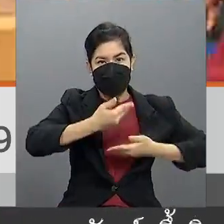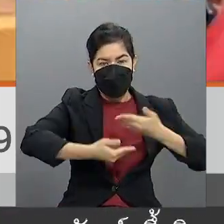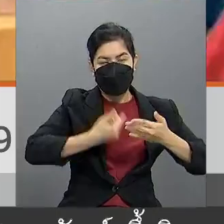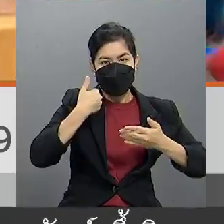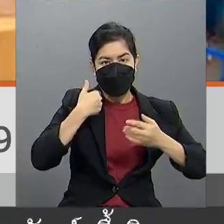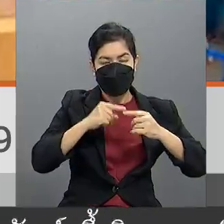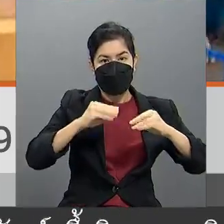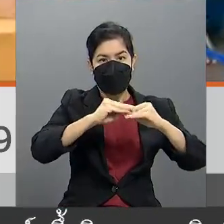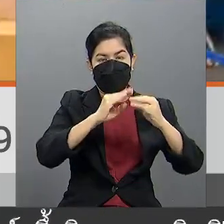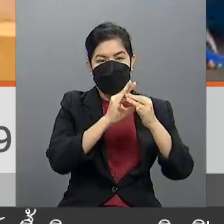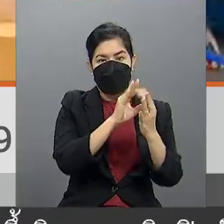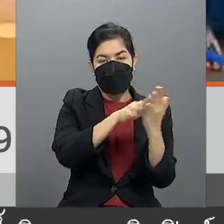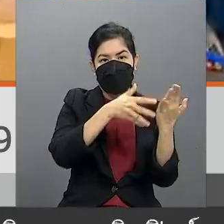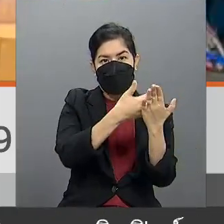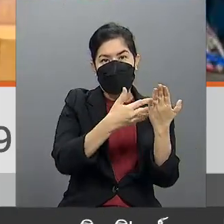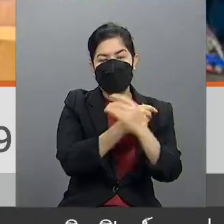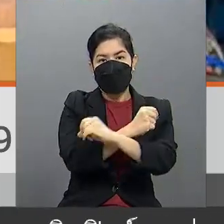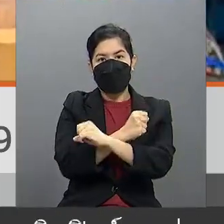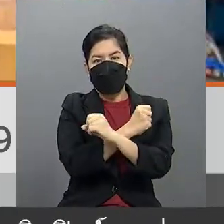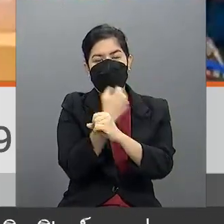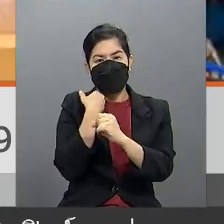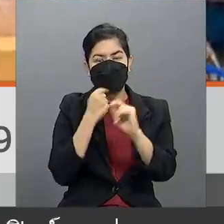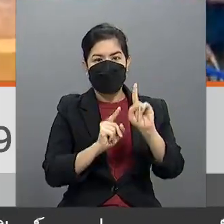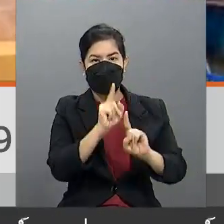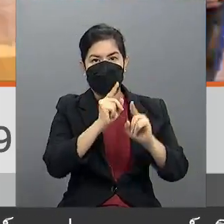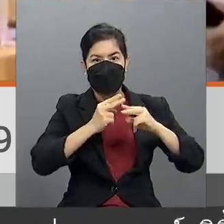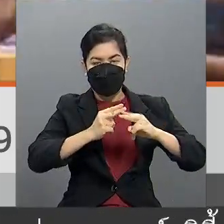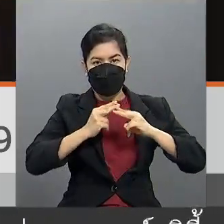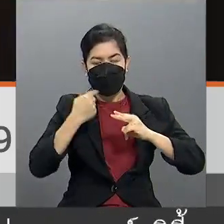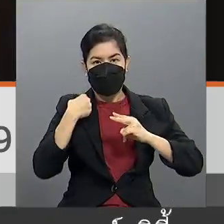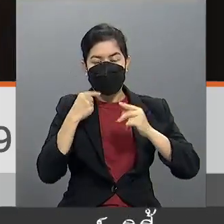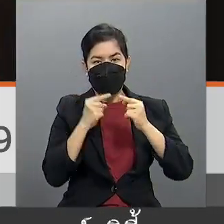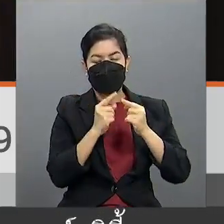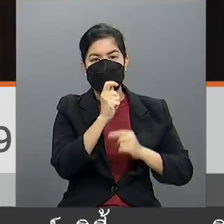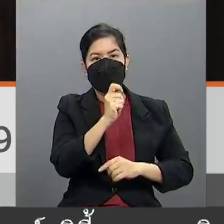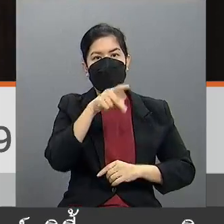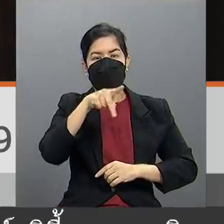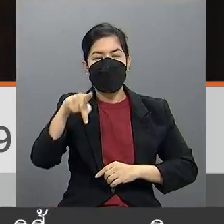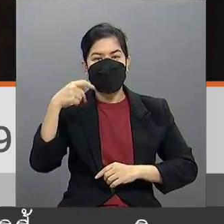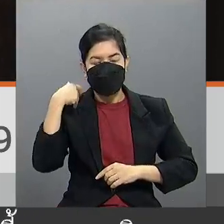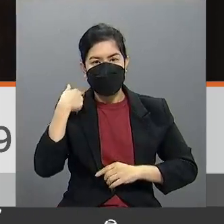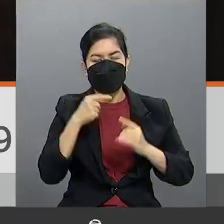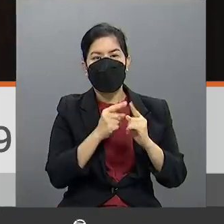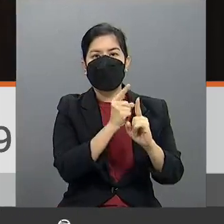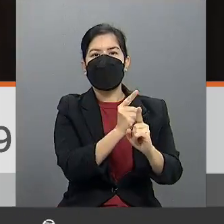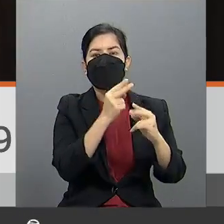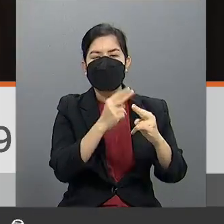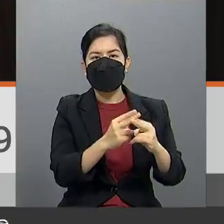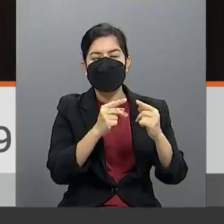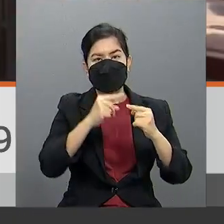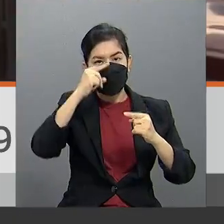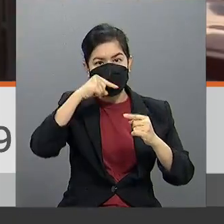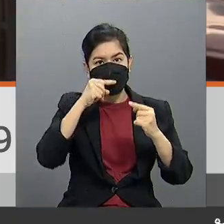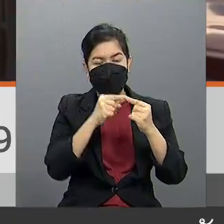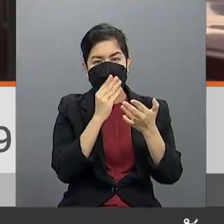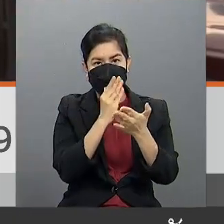ภัยด้วยการประเมินตนเองผ่านทางแอปแพลตฟอร์มค่ะไทยสต๊อปโควิดPlus ของกรมอนามัยนะ